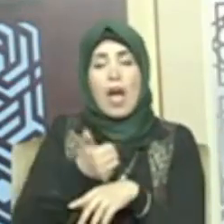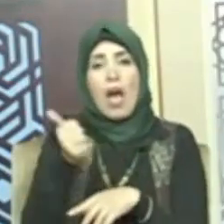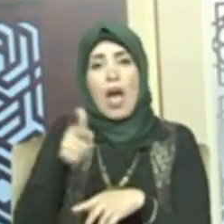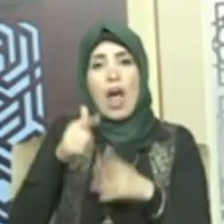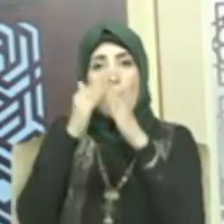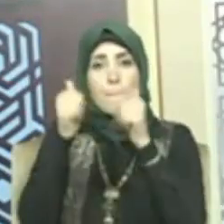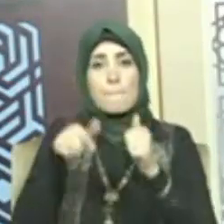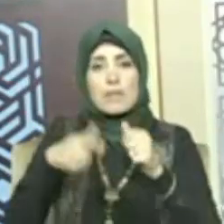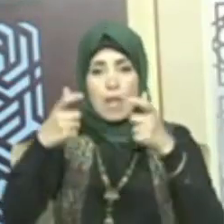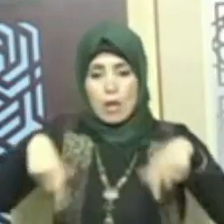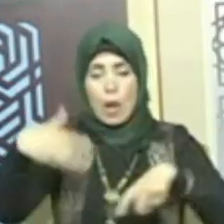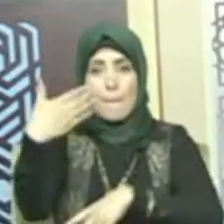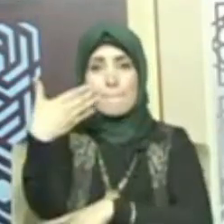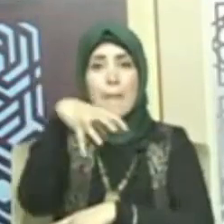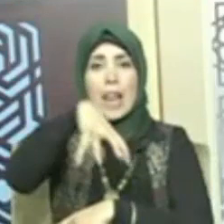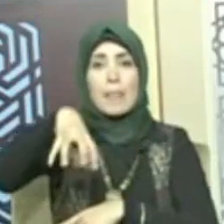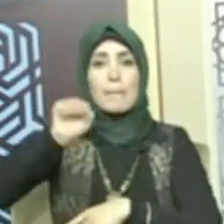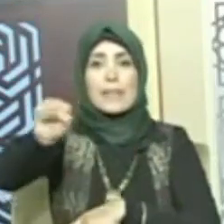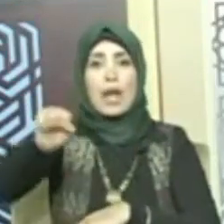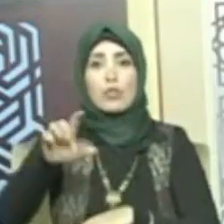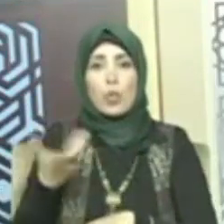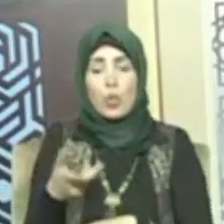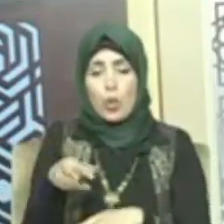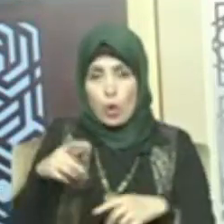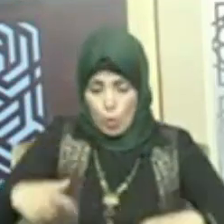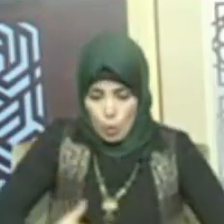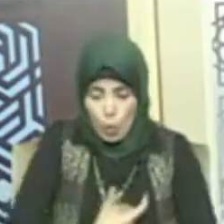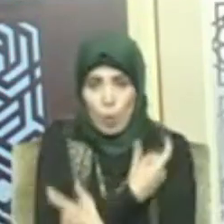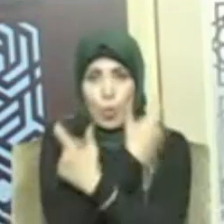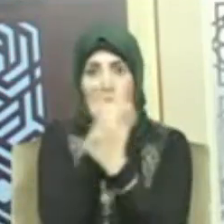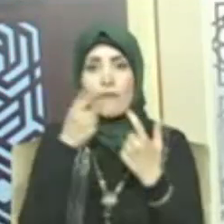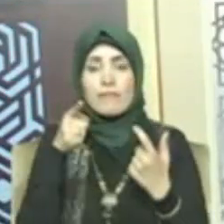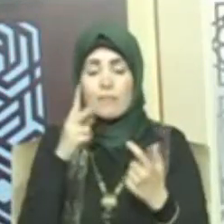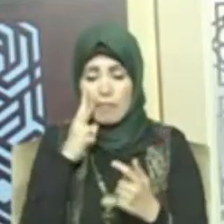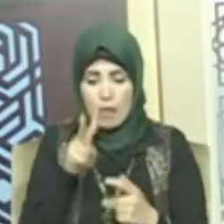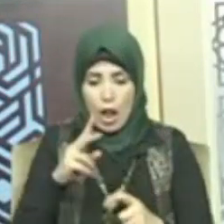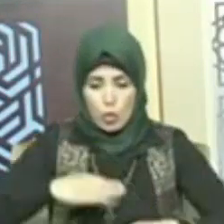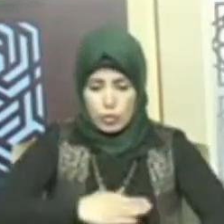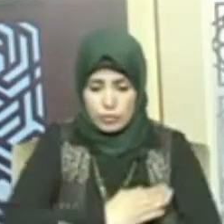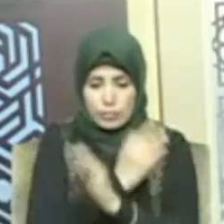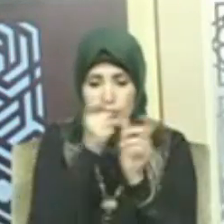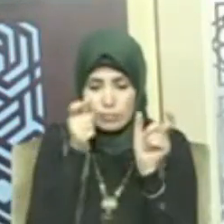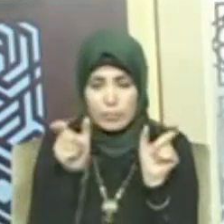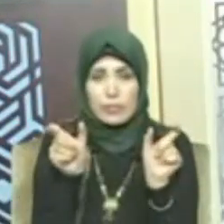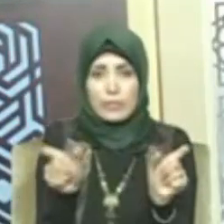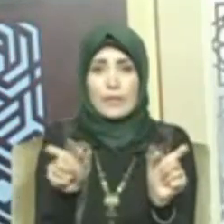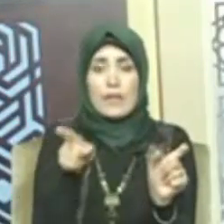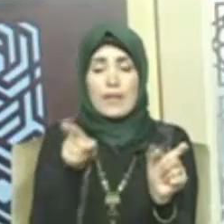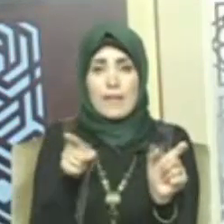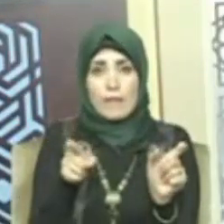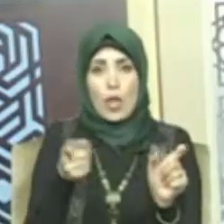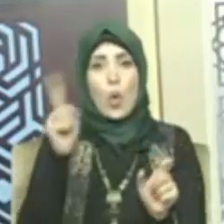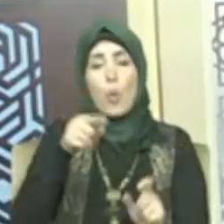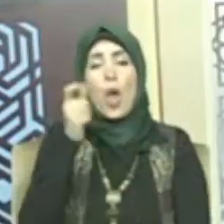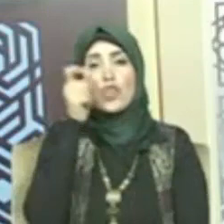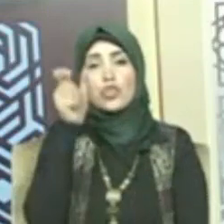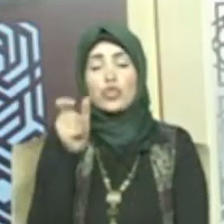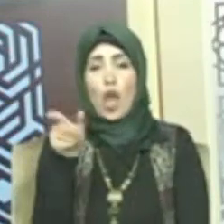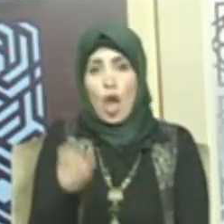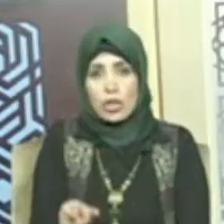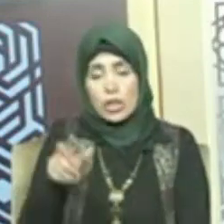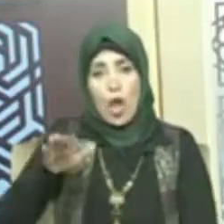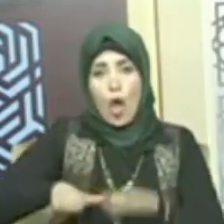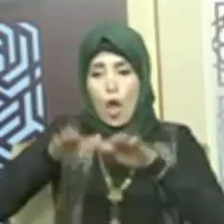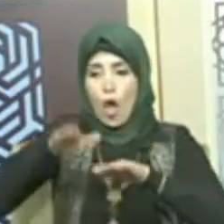عنها مرابطا في سبيلها، عينان لا تمسهم النار وقدمان لا تمسهم